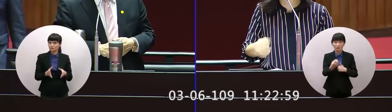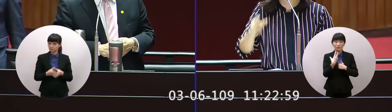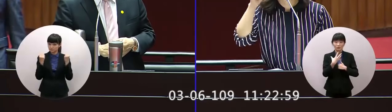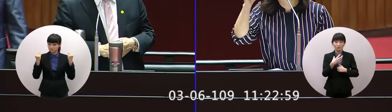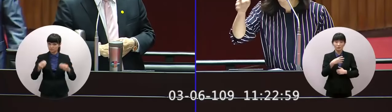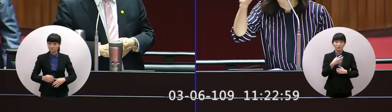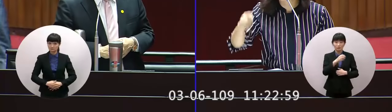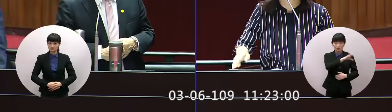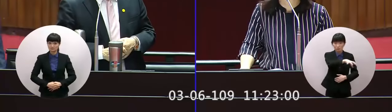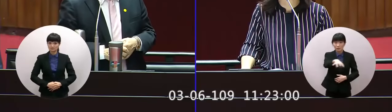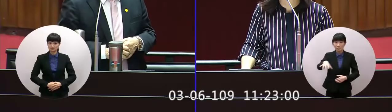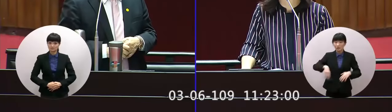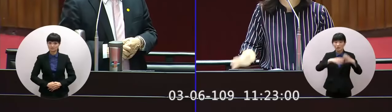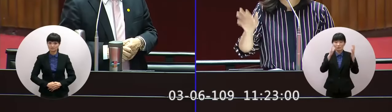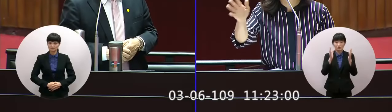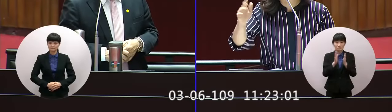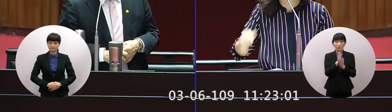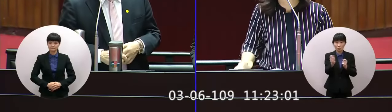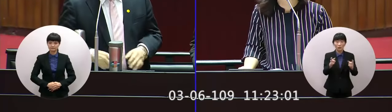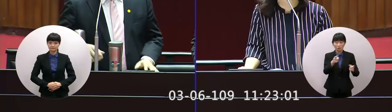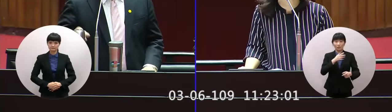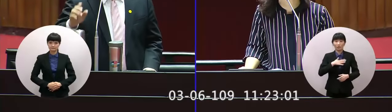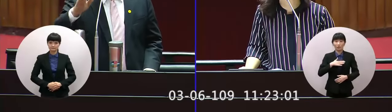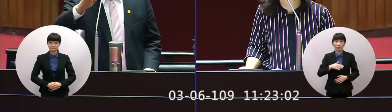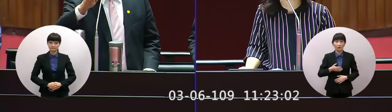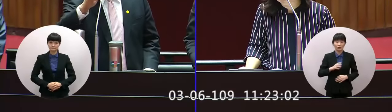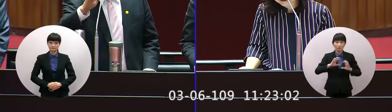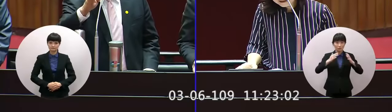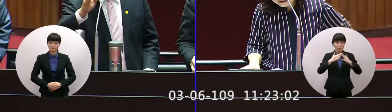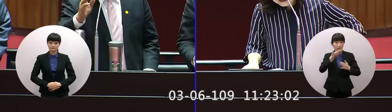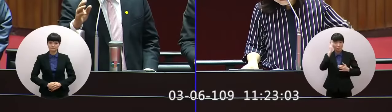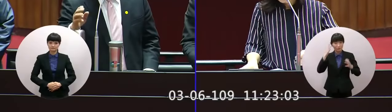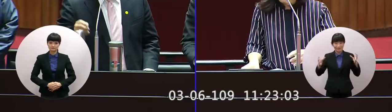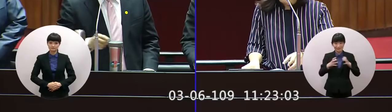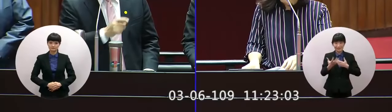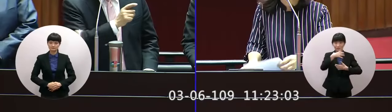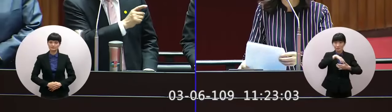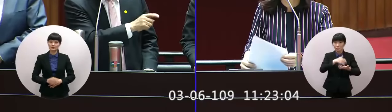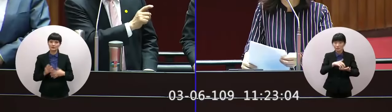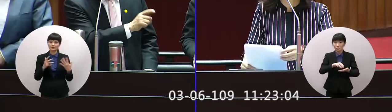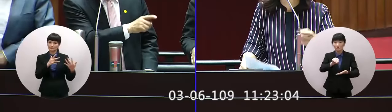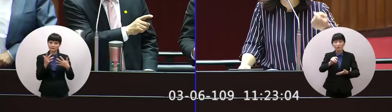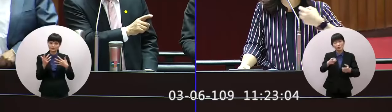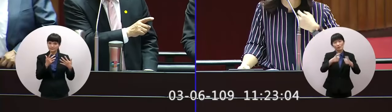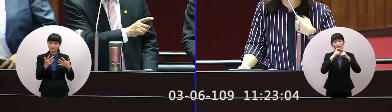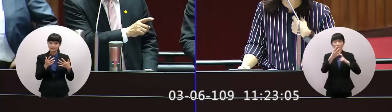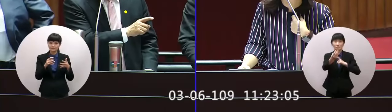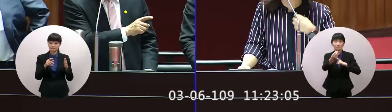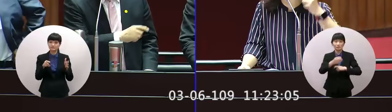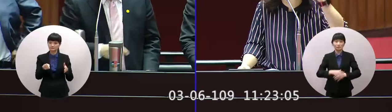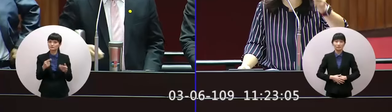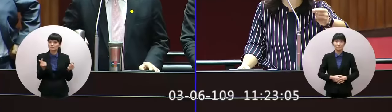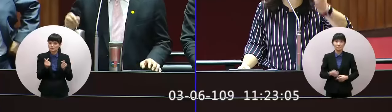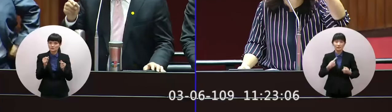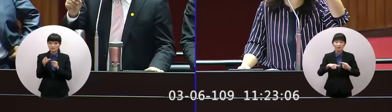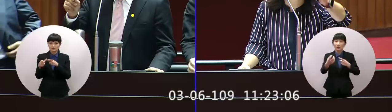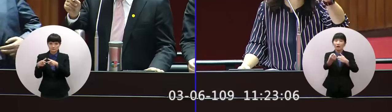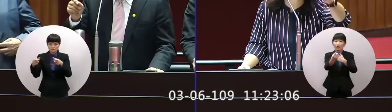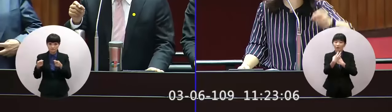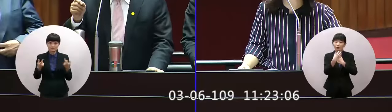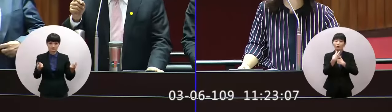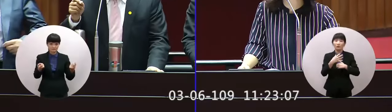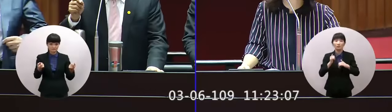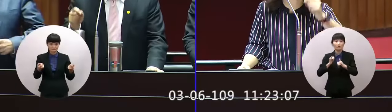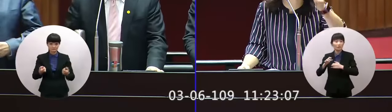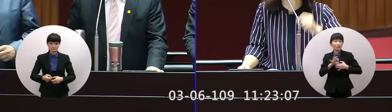我都知道。我在问有没有绑国旅，你也没有告诉我答案呢、啊。 其实质询就跟 质询就是要告诉我们，认为